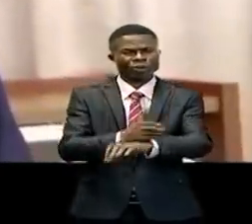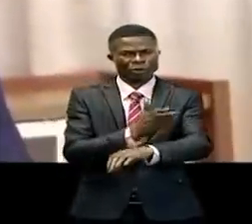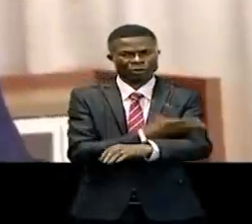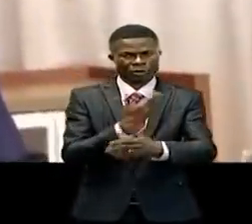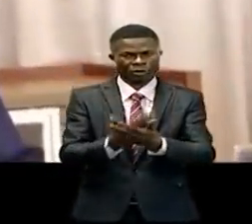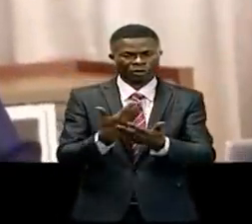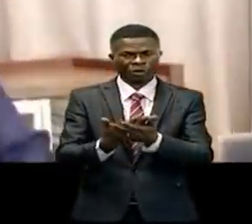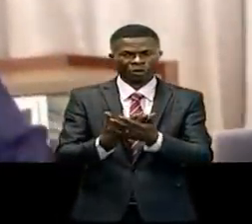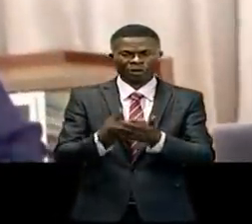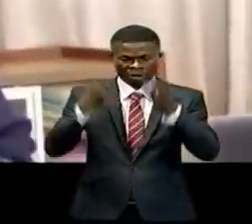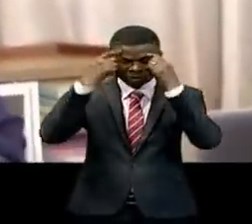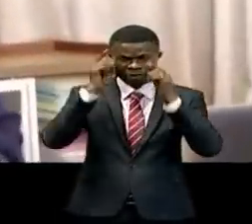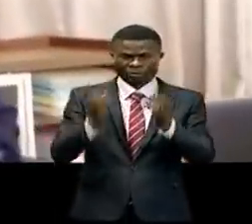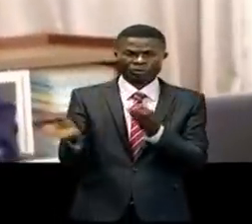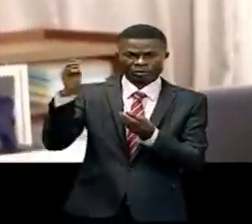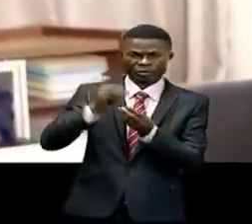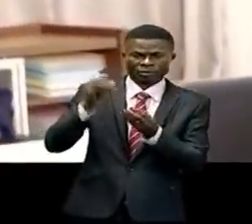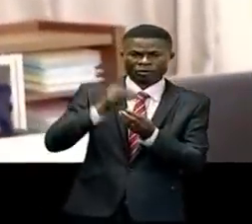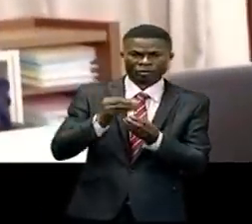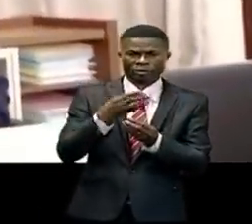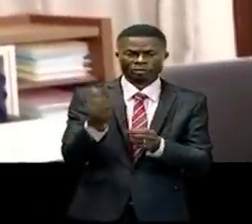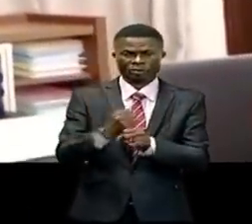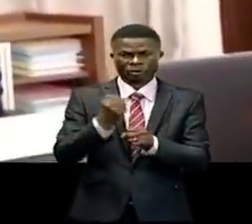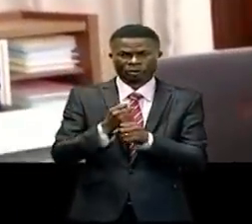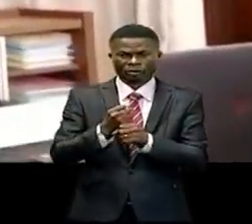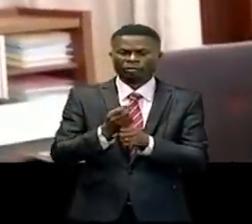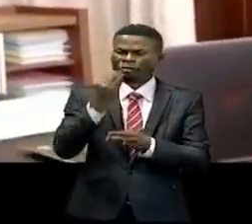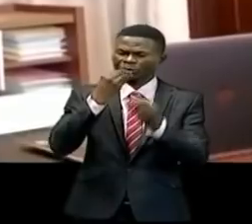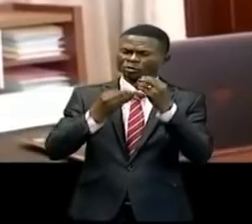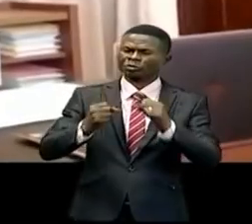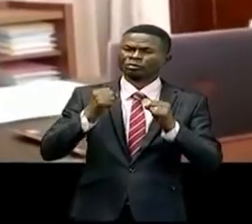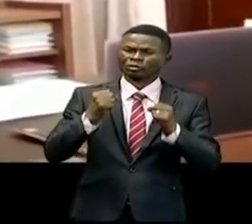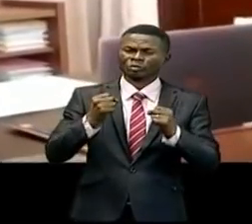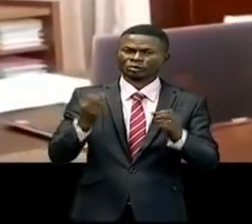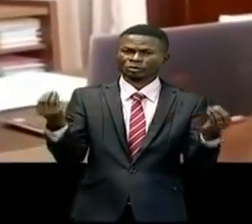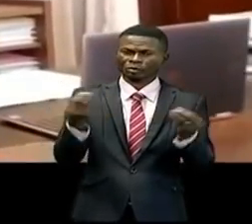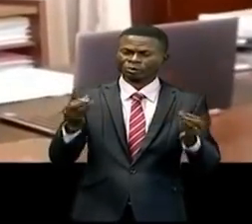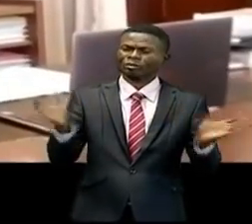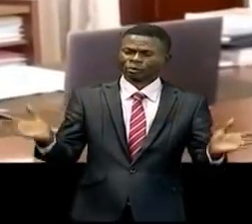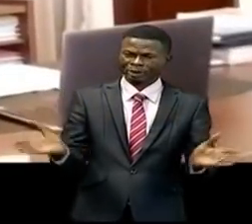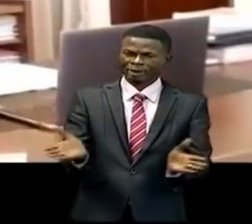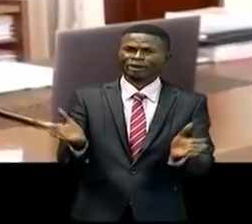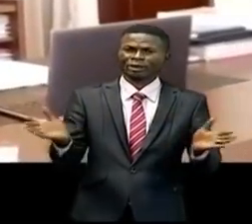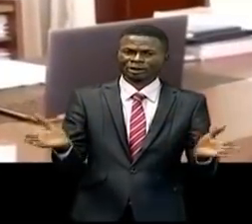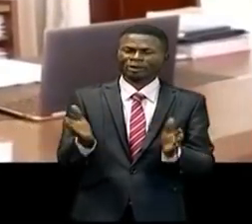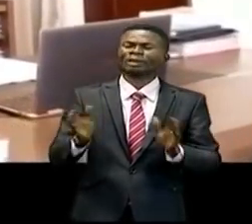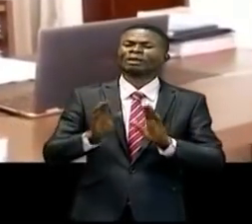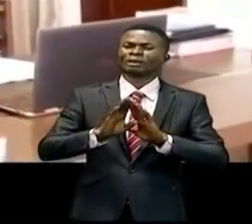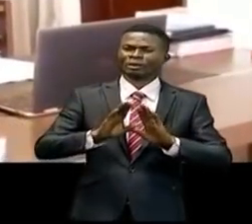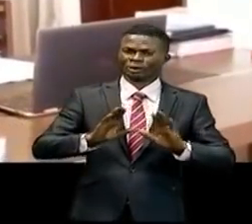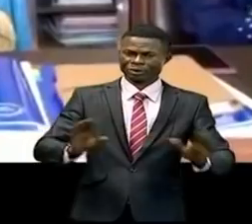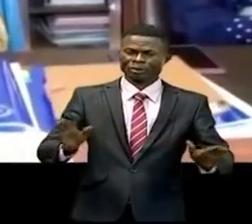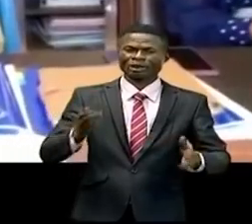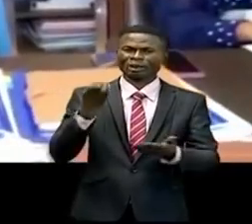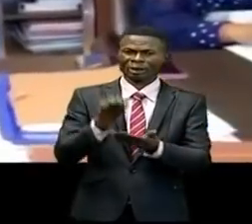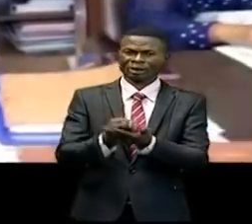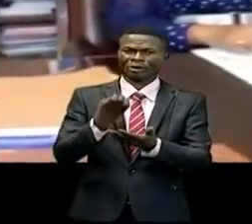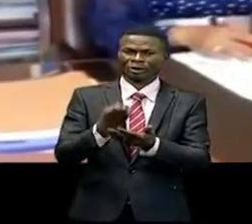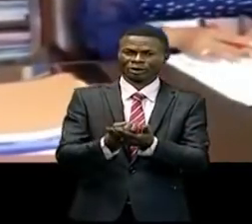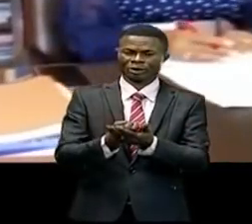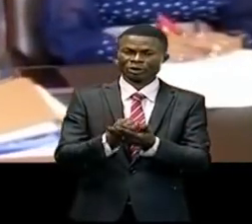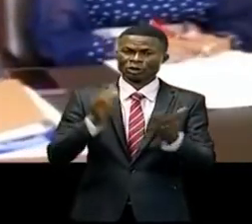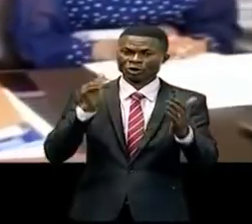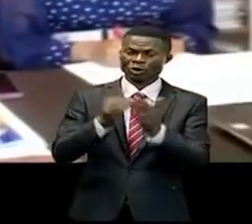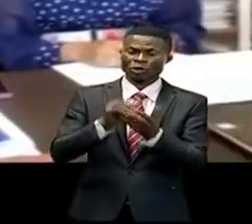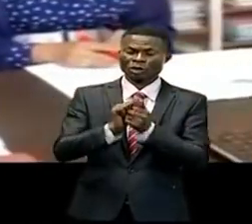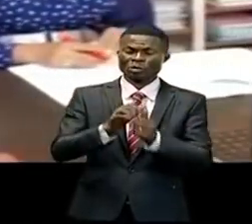mesures destinées à augmenter l'offre de produits de grande consommation afin de renforcer la capacité de l'économie à faire face au